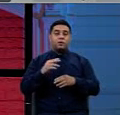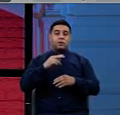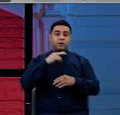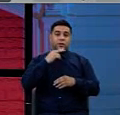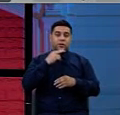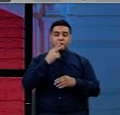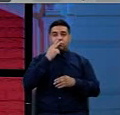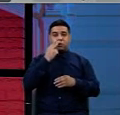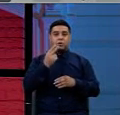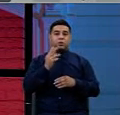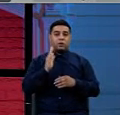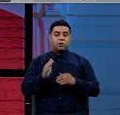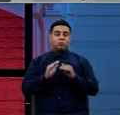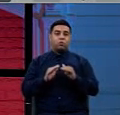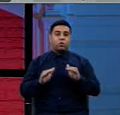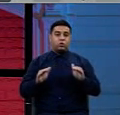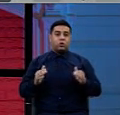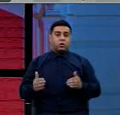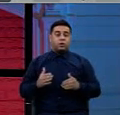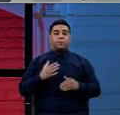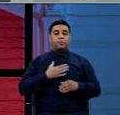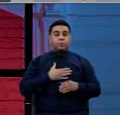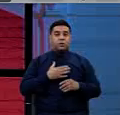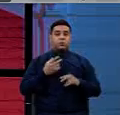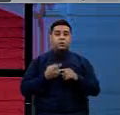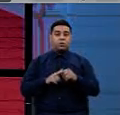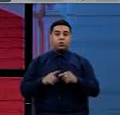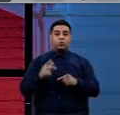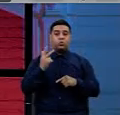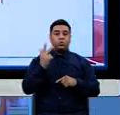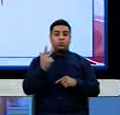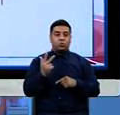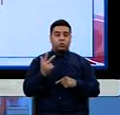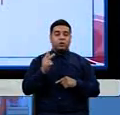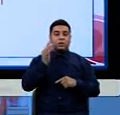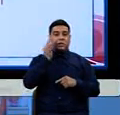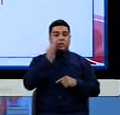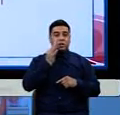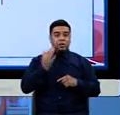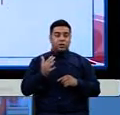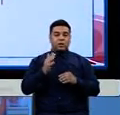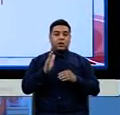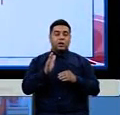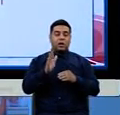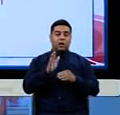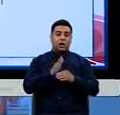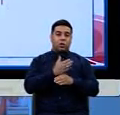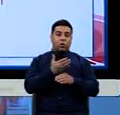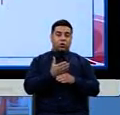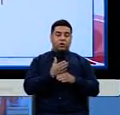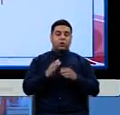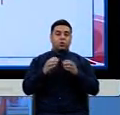qiling. Tomosha qilamiz bolajonlar. Biz 3 ta shirinlikni alohida